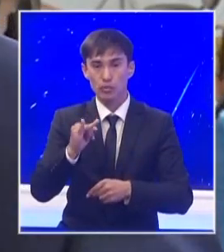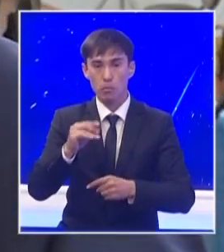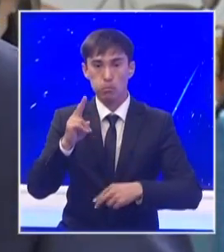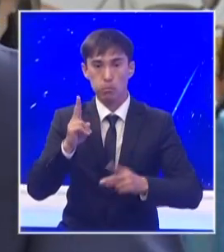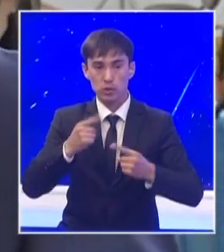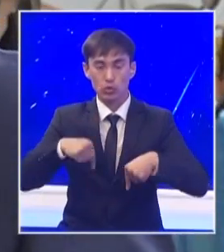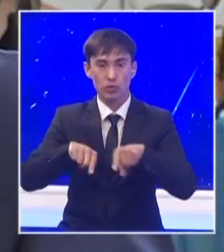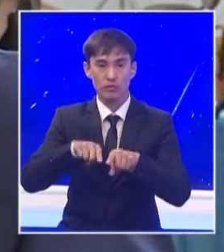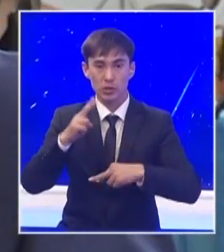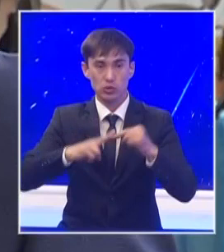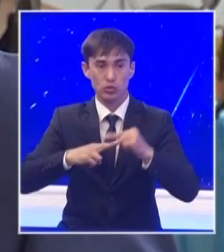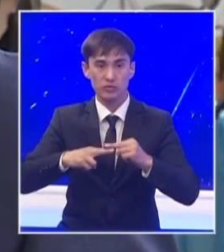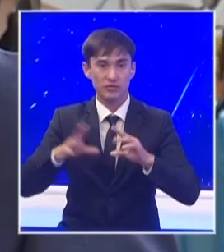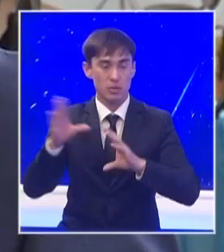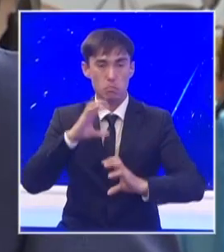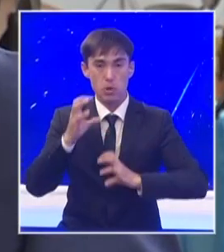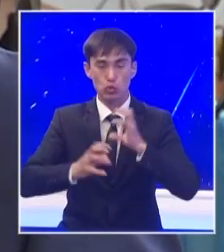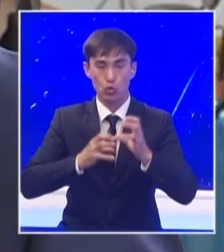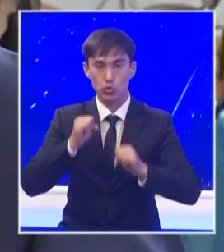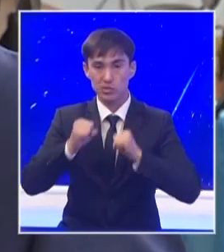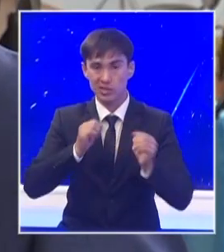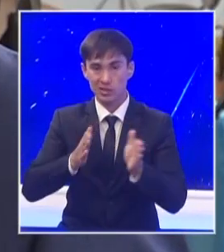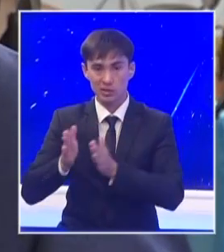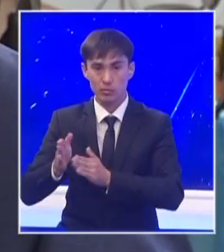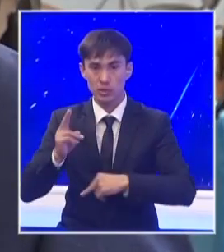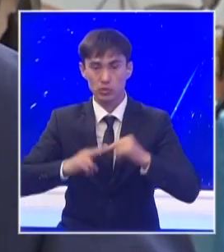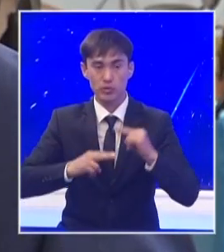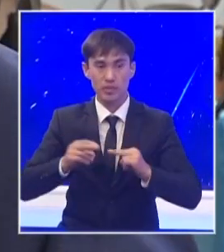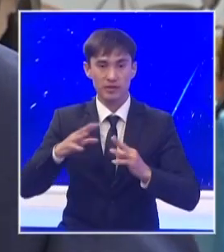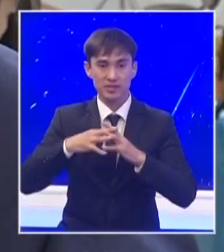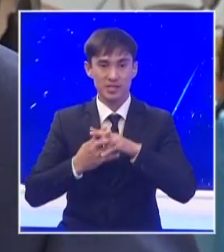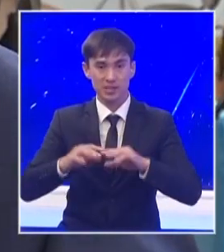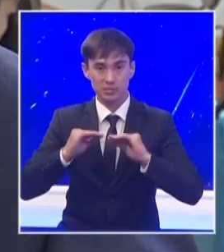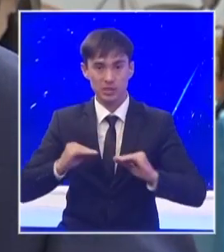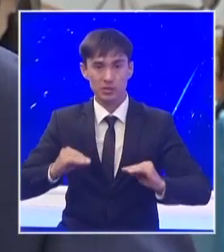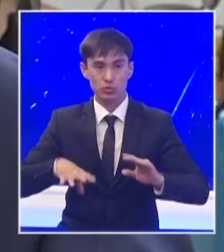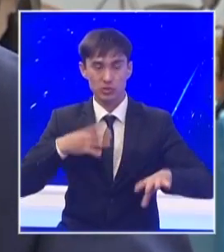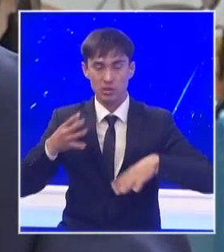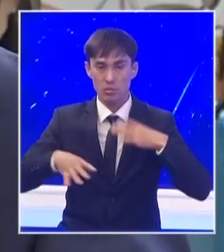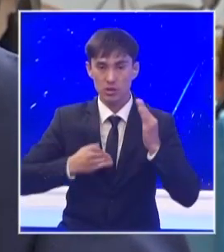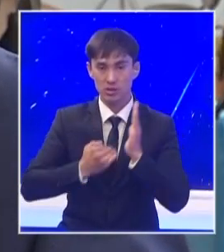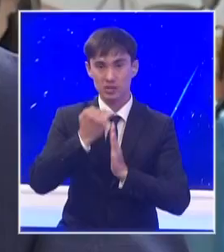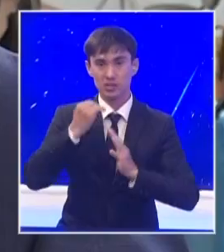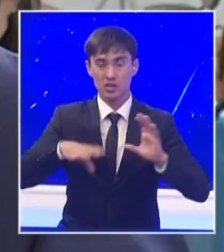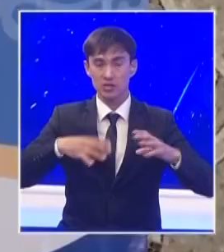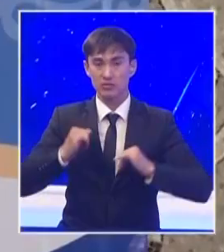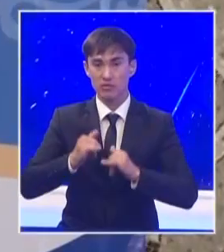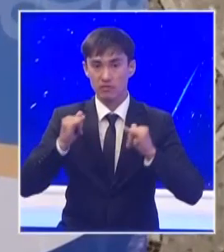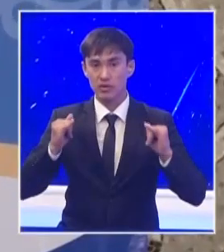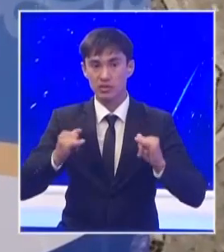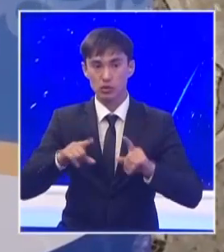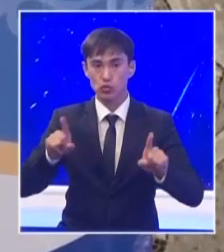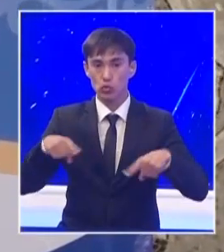международным стандартам. Специально для того, чтобы сельские ребята могли заниматься спортом, расти и развиваться. Здесь